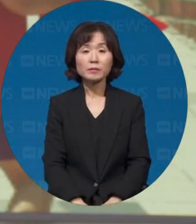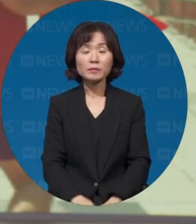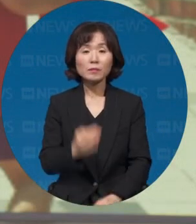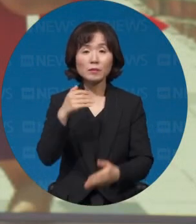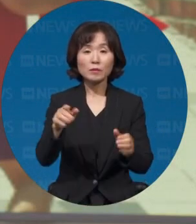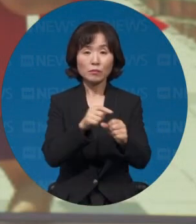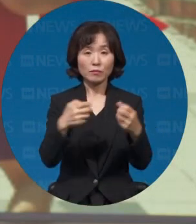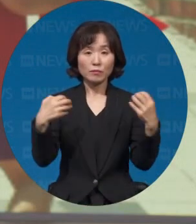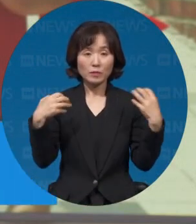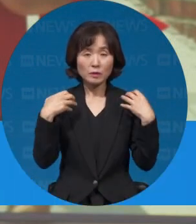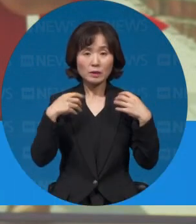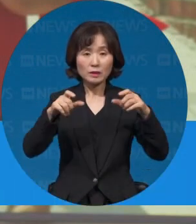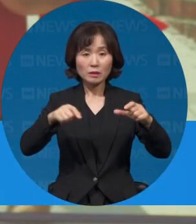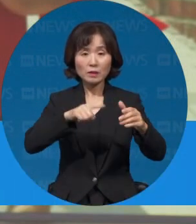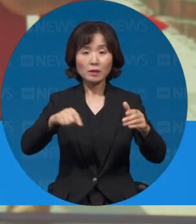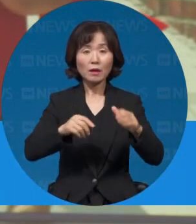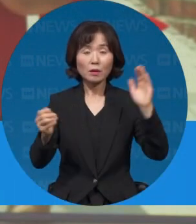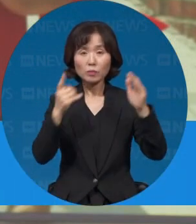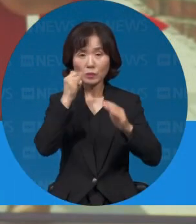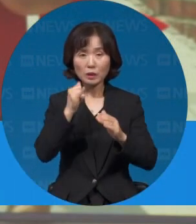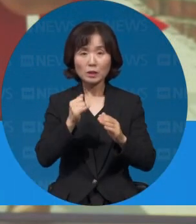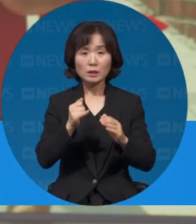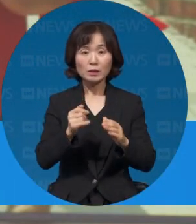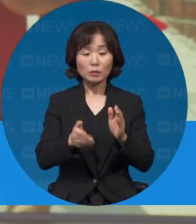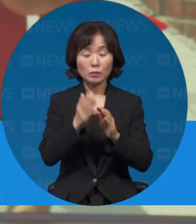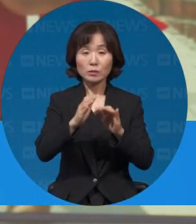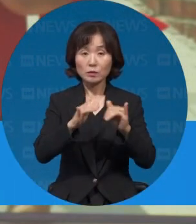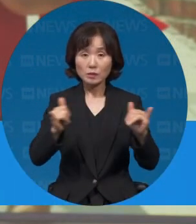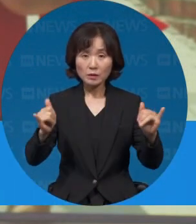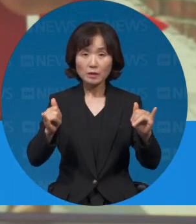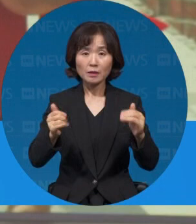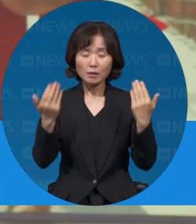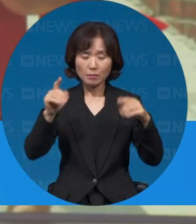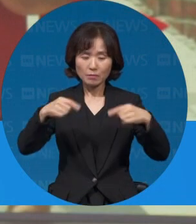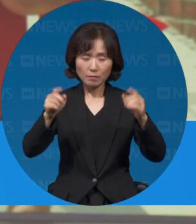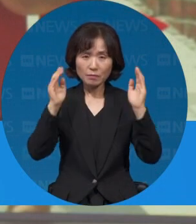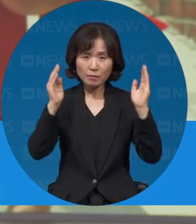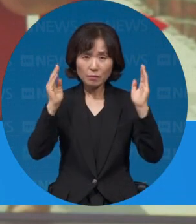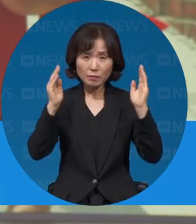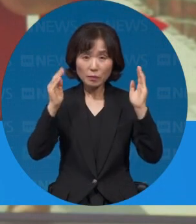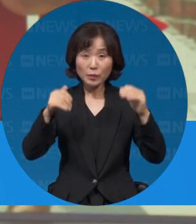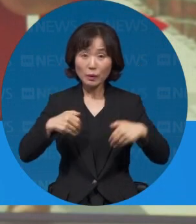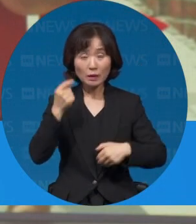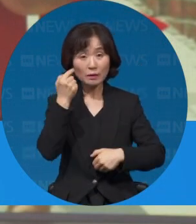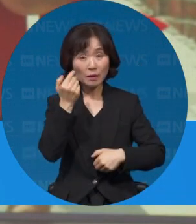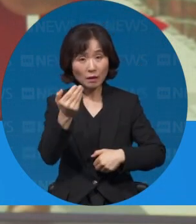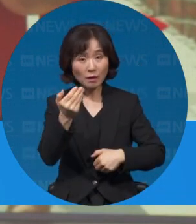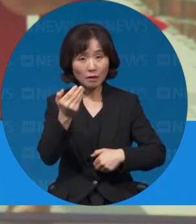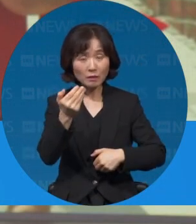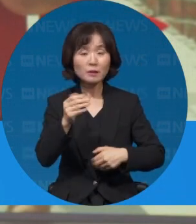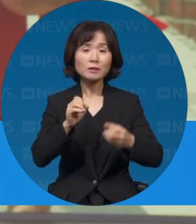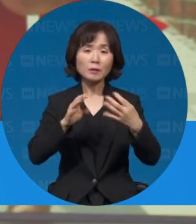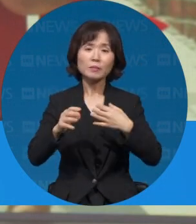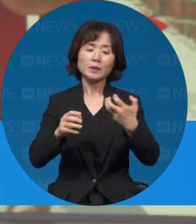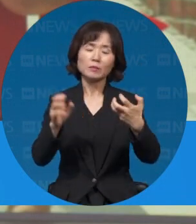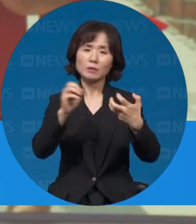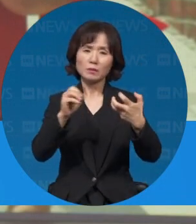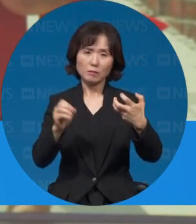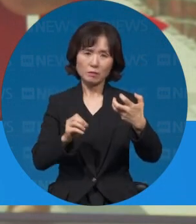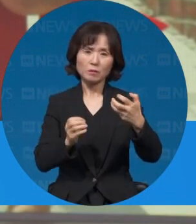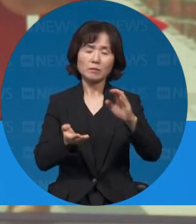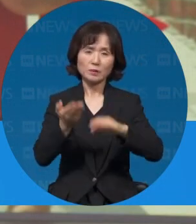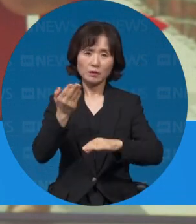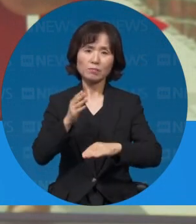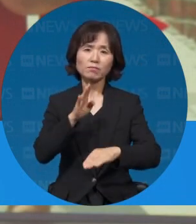경기도교육청의 의 지역 내 학부모와 도민들에게 전면 등 교회의 필요성을 물었더니 80% 이상이 그렇다 고